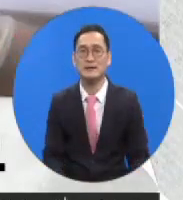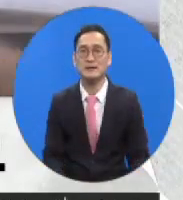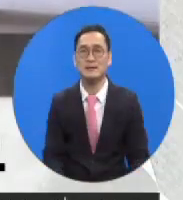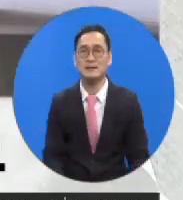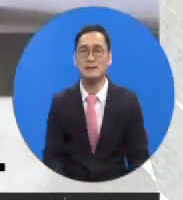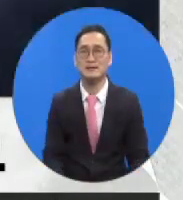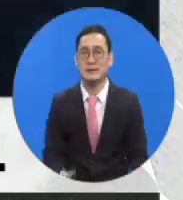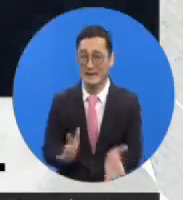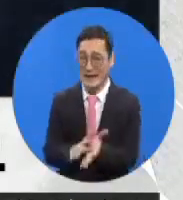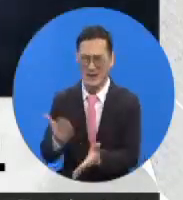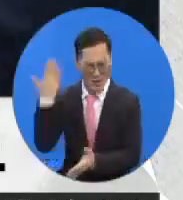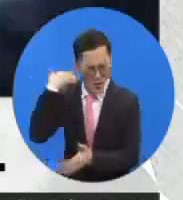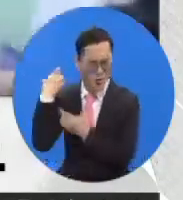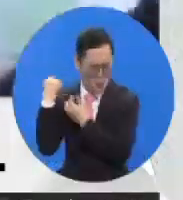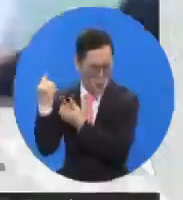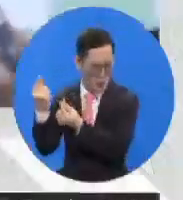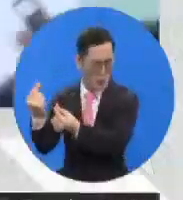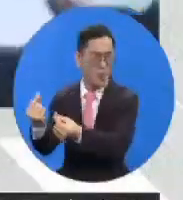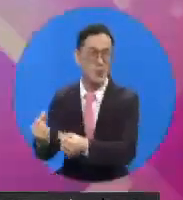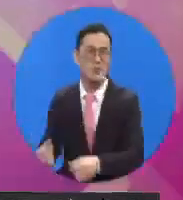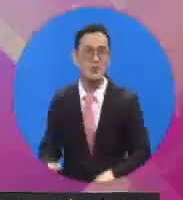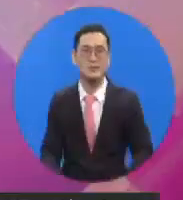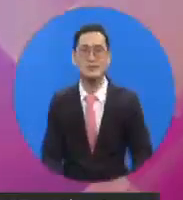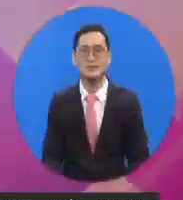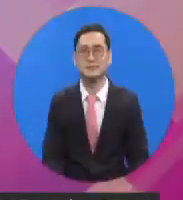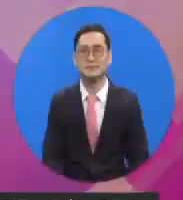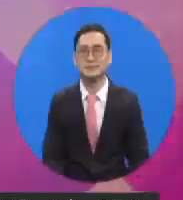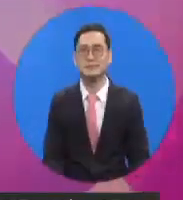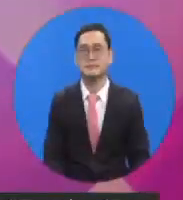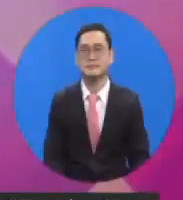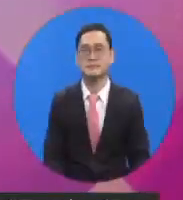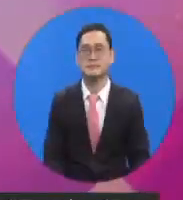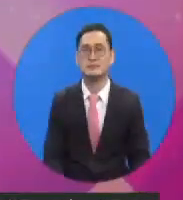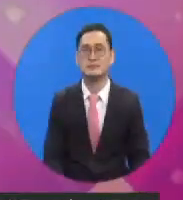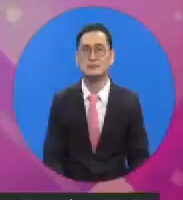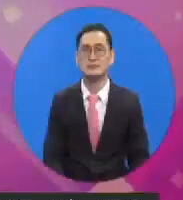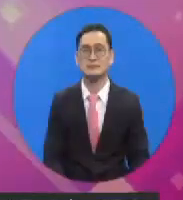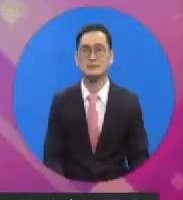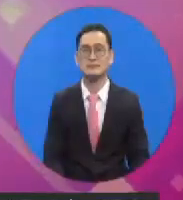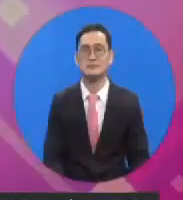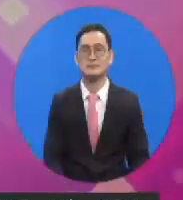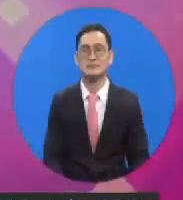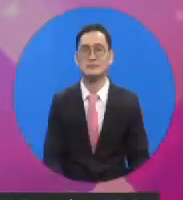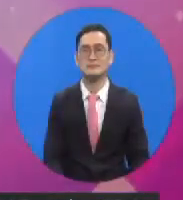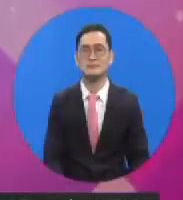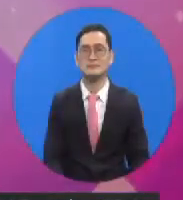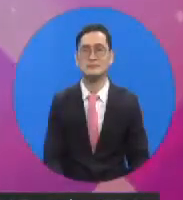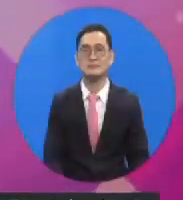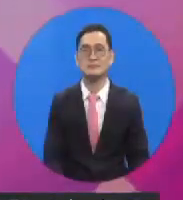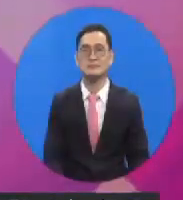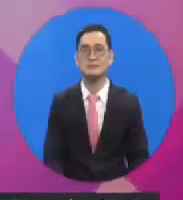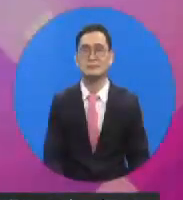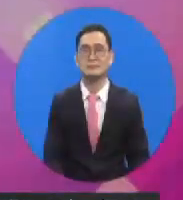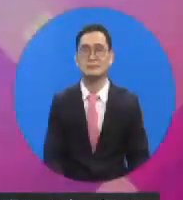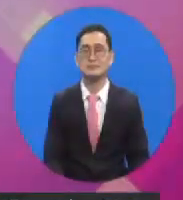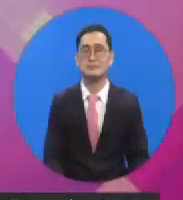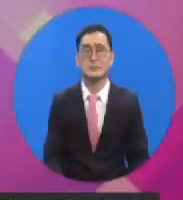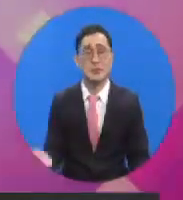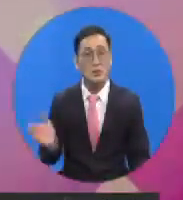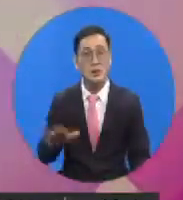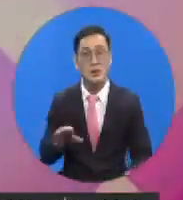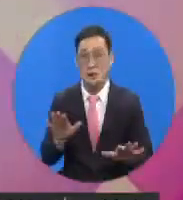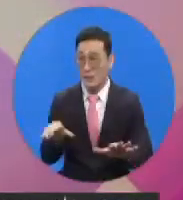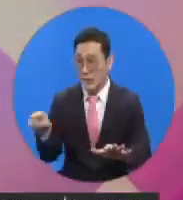이렇게는 보고 있습니다. 아니 알쏭달쏭이에요 교수님. 그러면 도대체 이렇게나 많은 30명이 육박한 사람들이